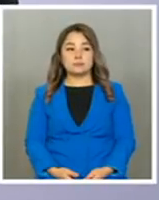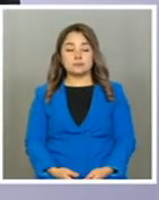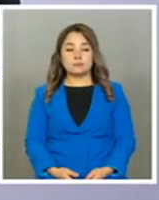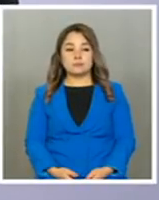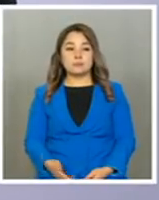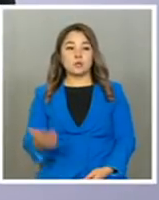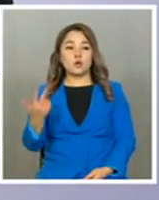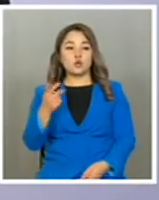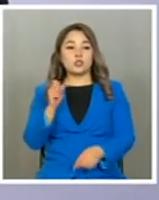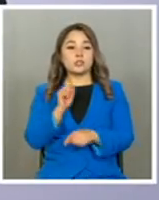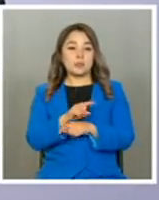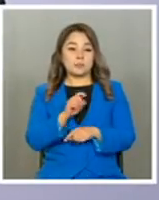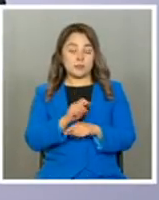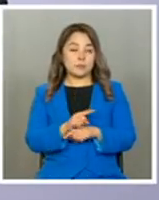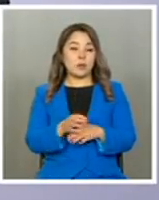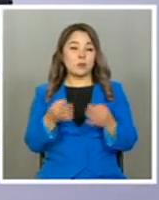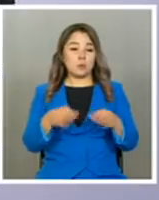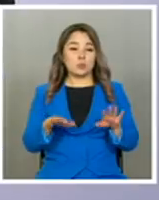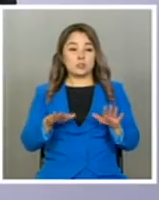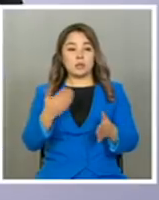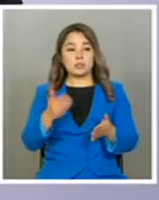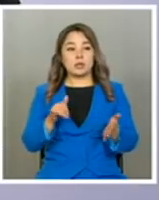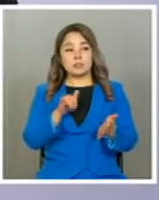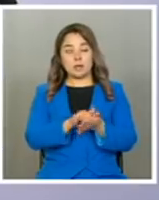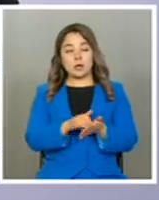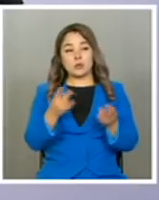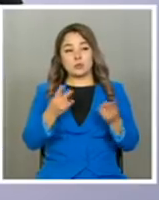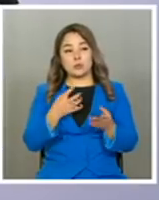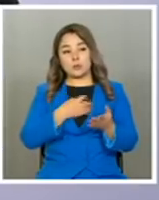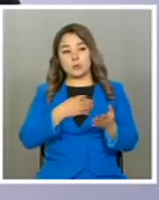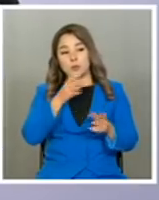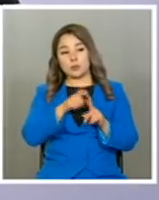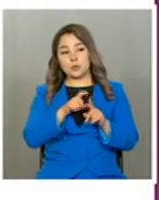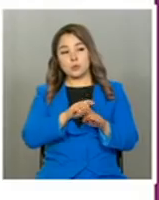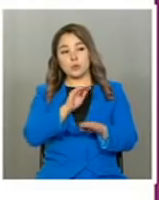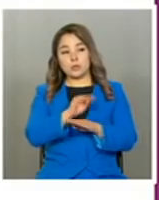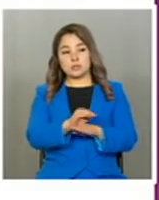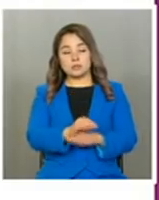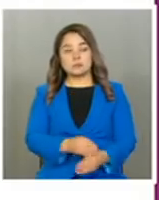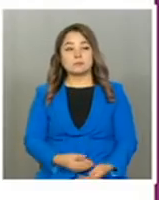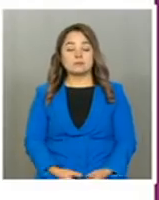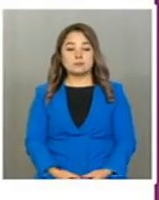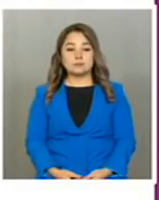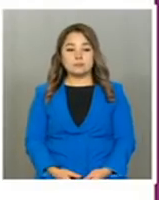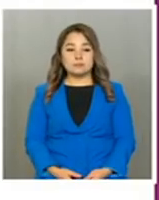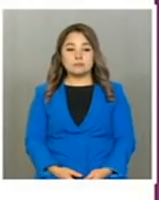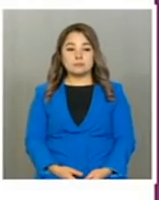Үшінші тапсырма. Бос орындарға керекті сөздерді орналастырыңыздар.